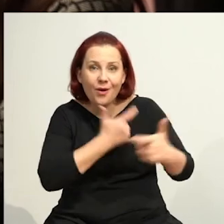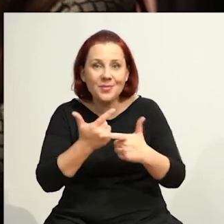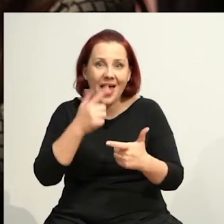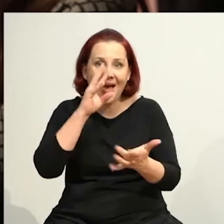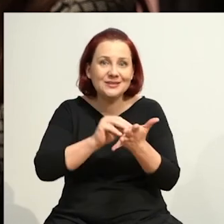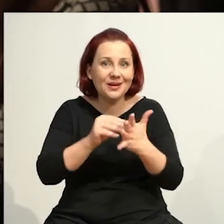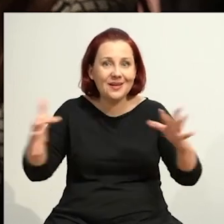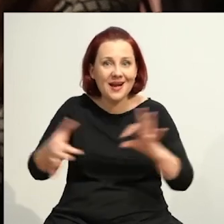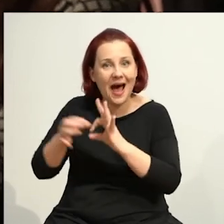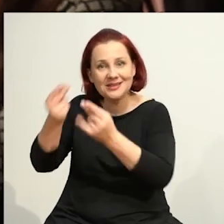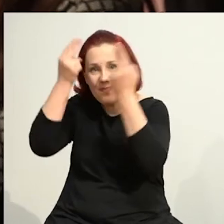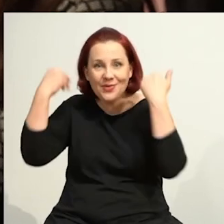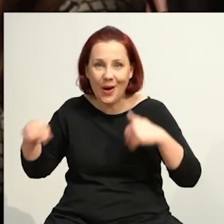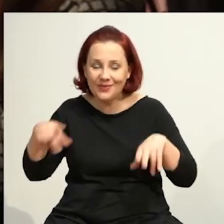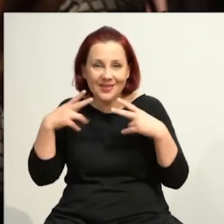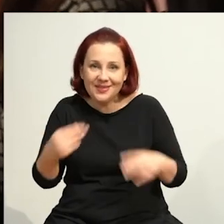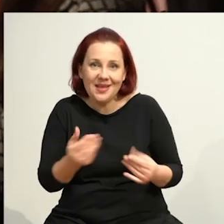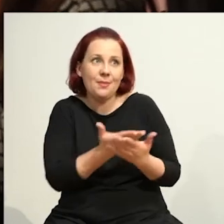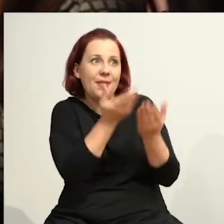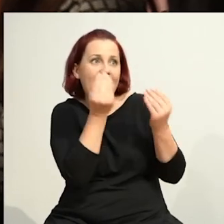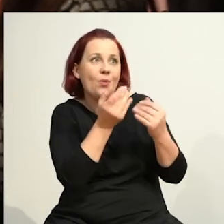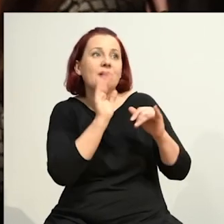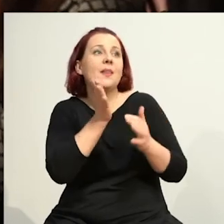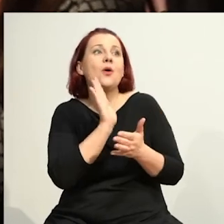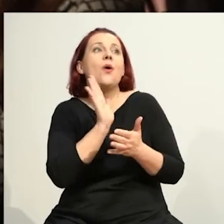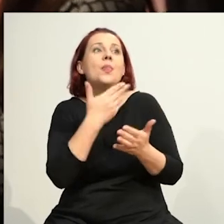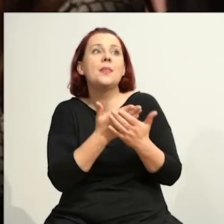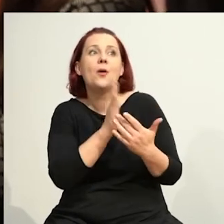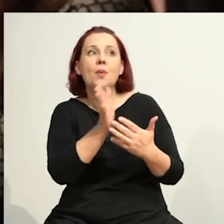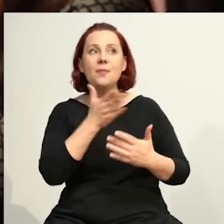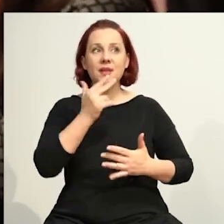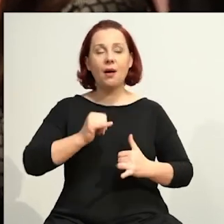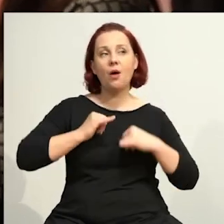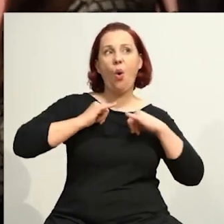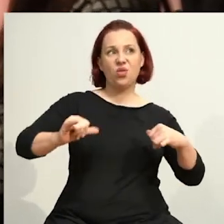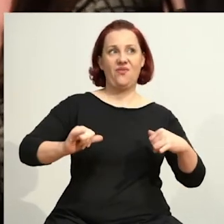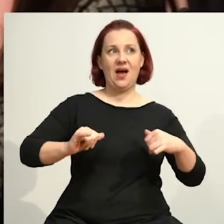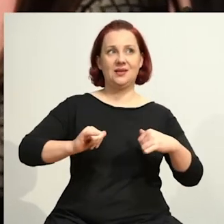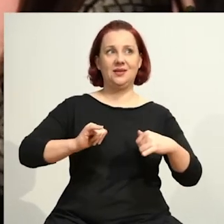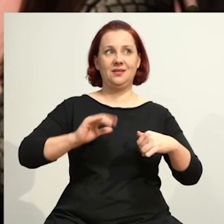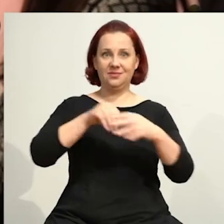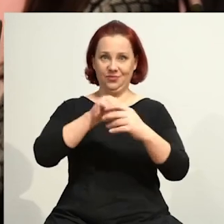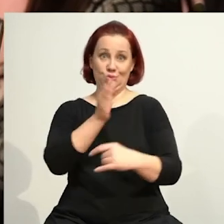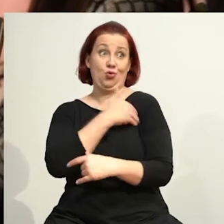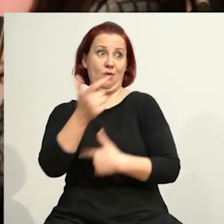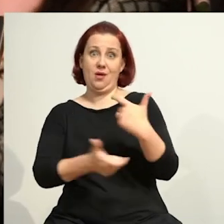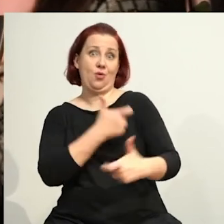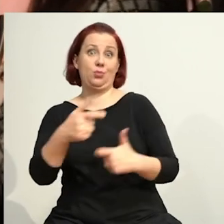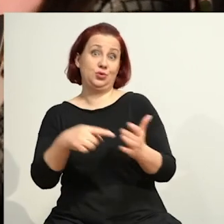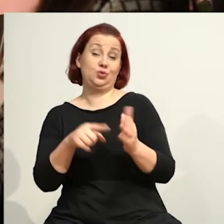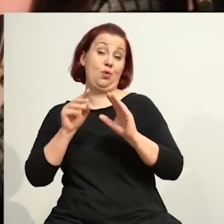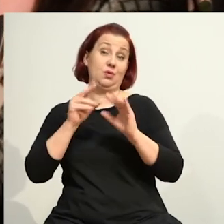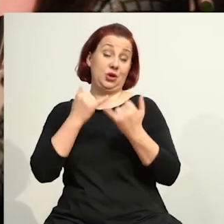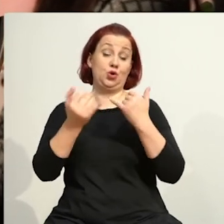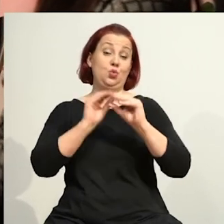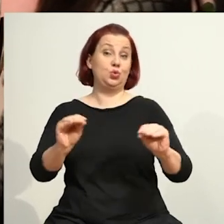jak Norwid, więc stąd potem nie przychodzi się z gotowością do eksperymentowania do szkoły, gdy się zdecyduje uczyć. Więc